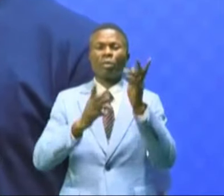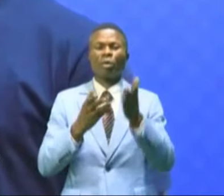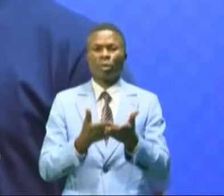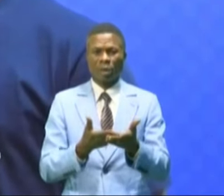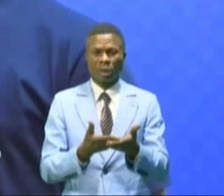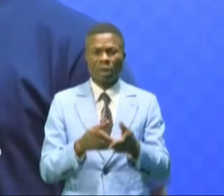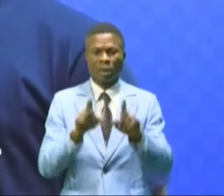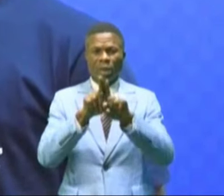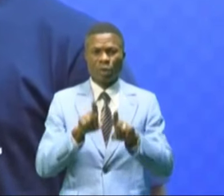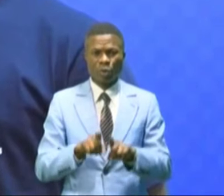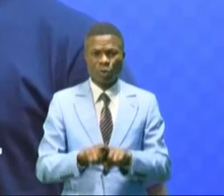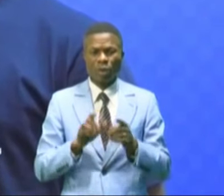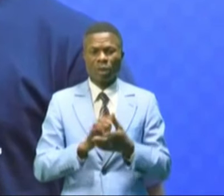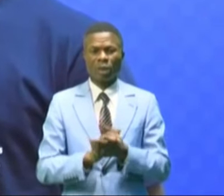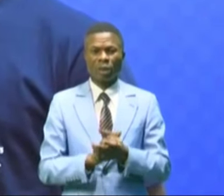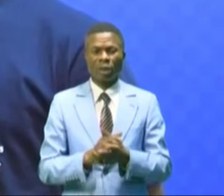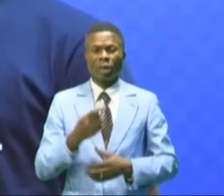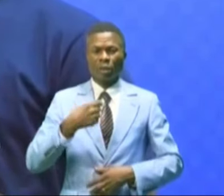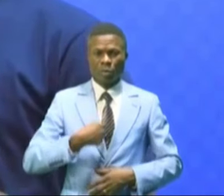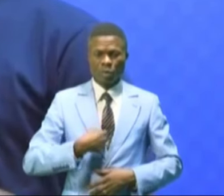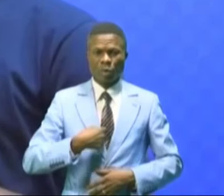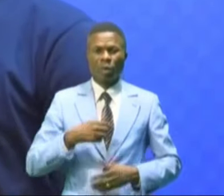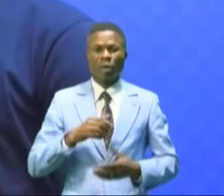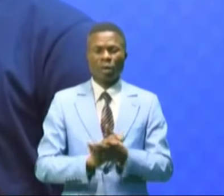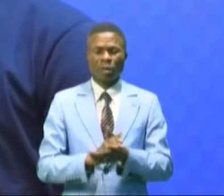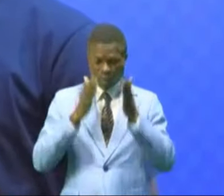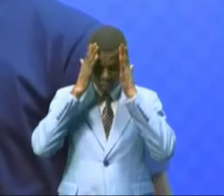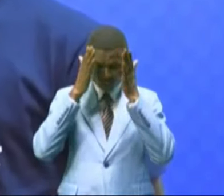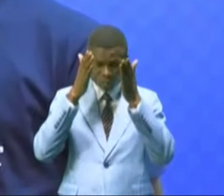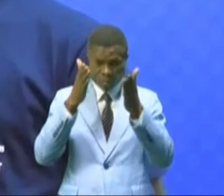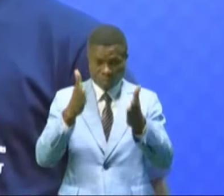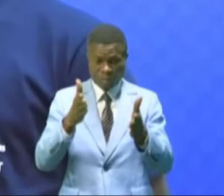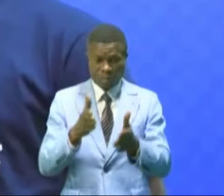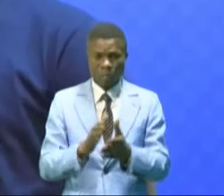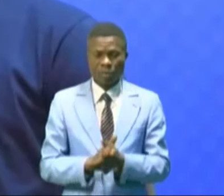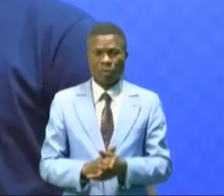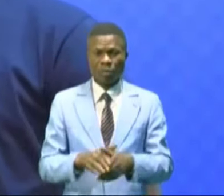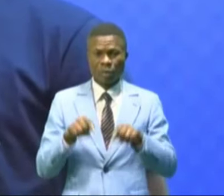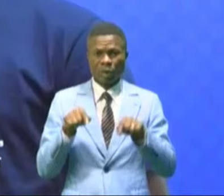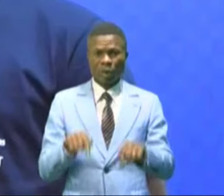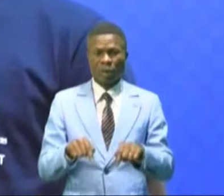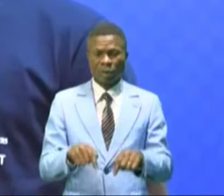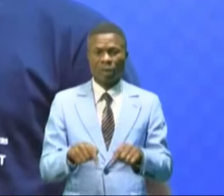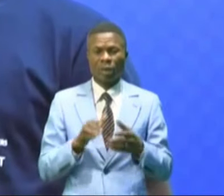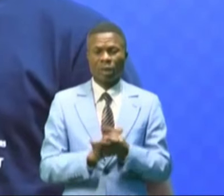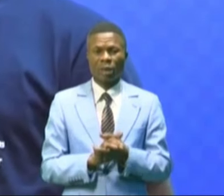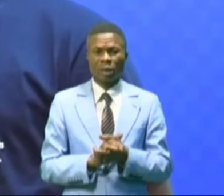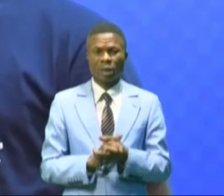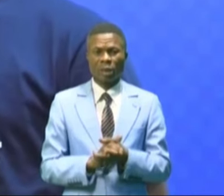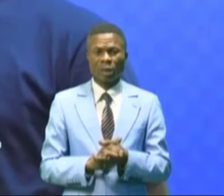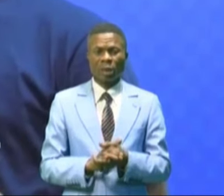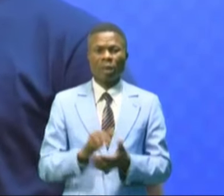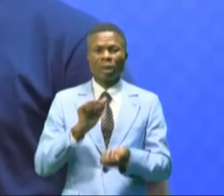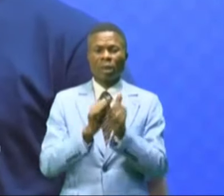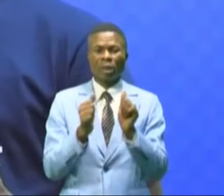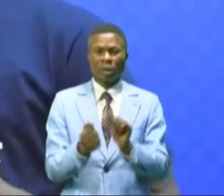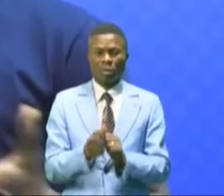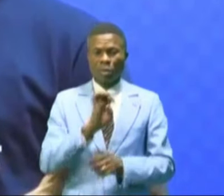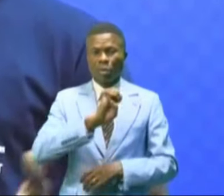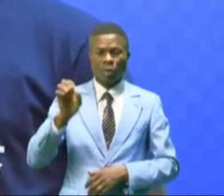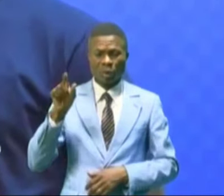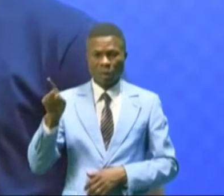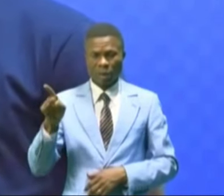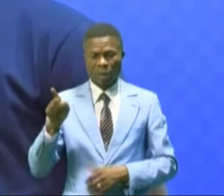Et je serai donc basé à l'université de Boise, qui est à l'état de